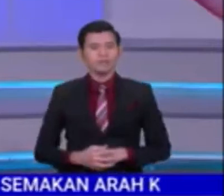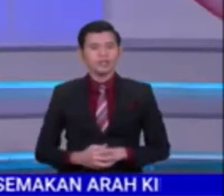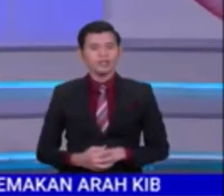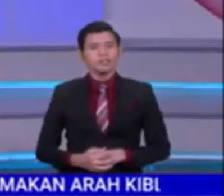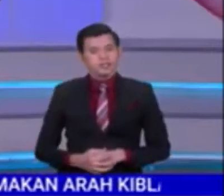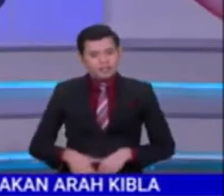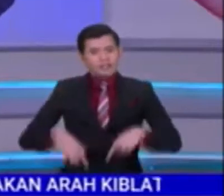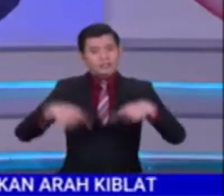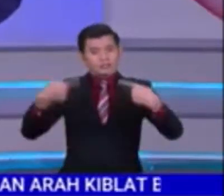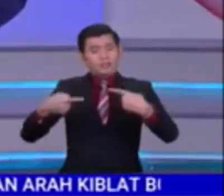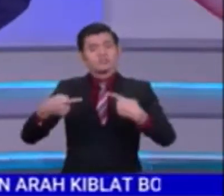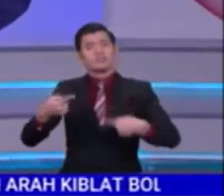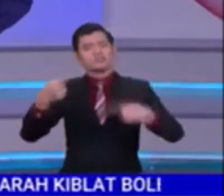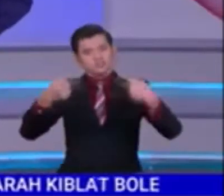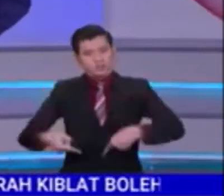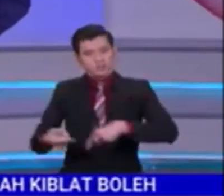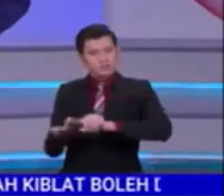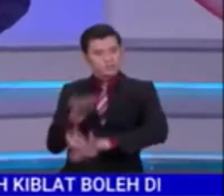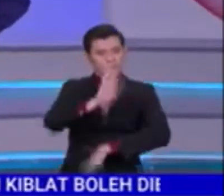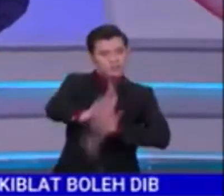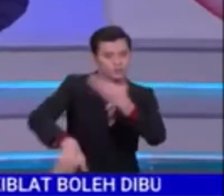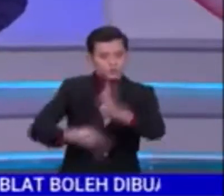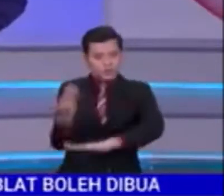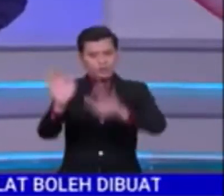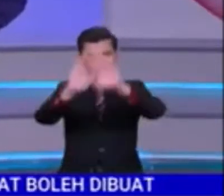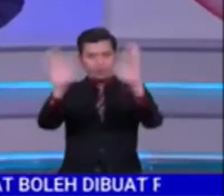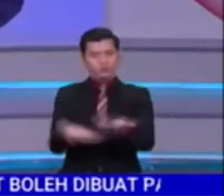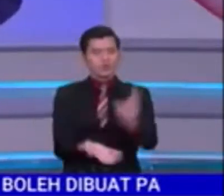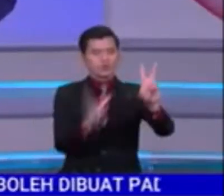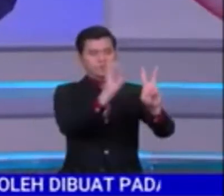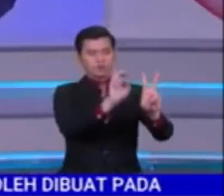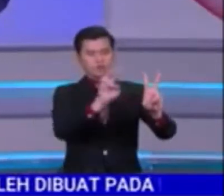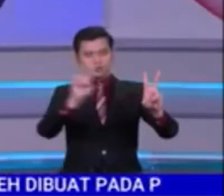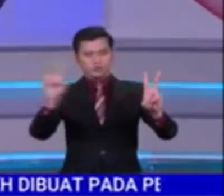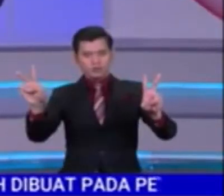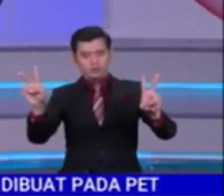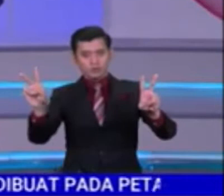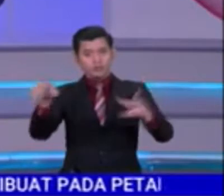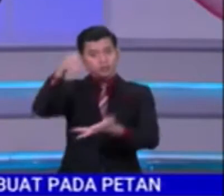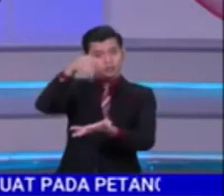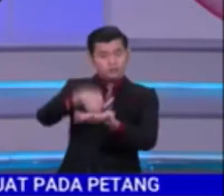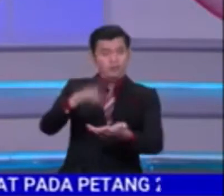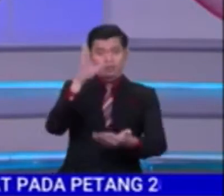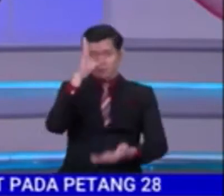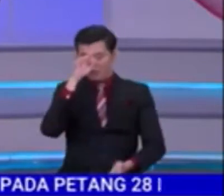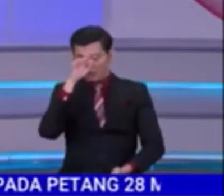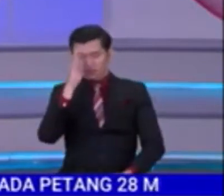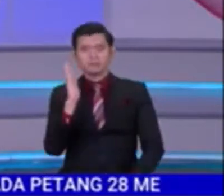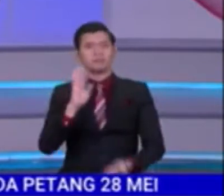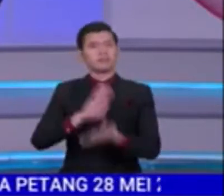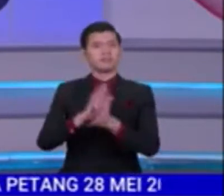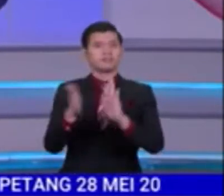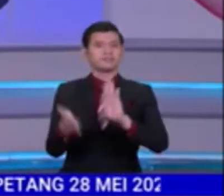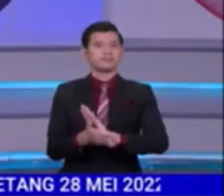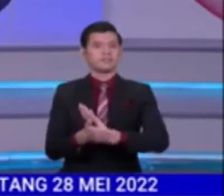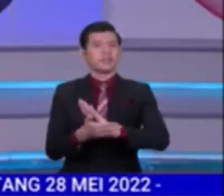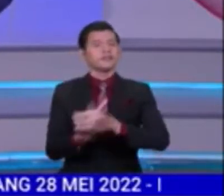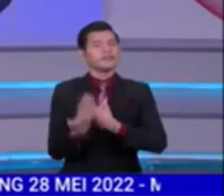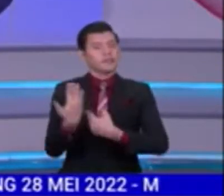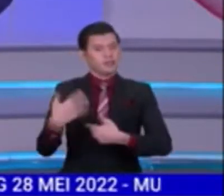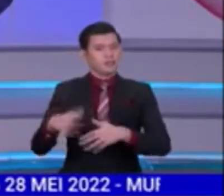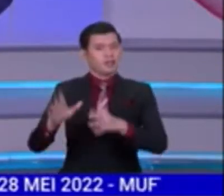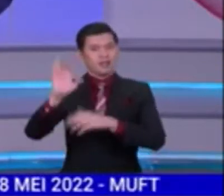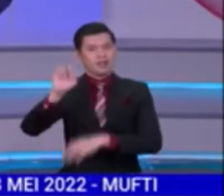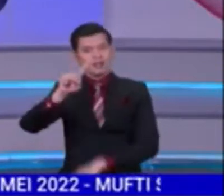Jonas Sella dunia 2022 yang bakal berlangsung di Melaka pada julaidi akan menjadi aksi Terakhir by jago stuff negara